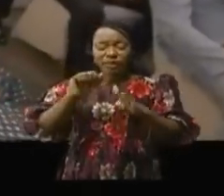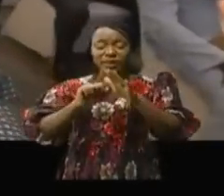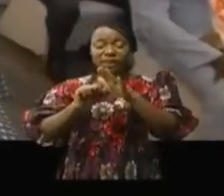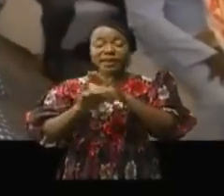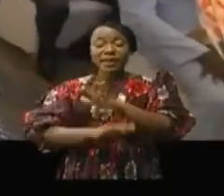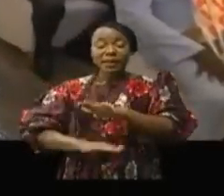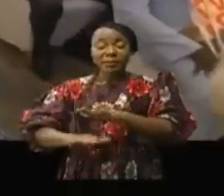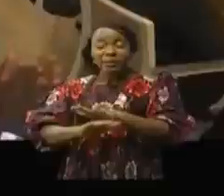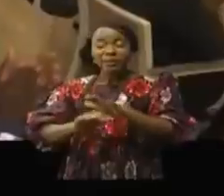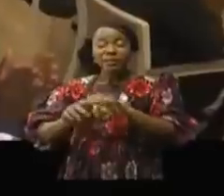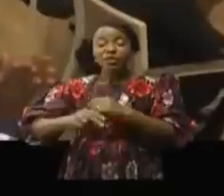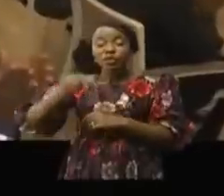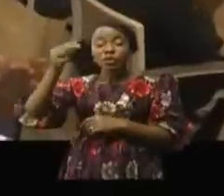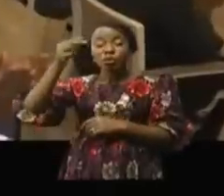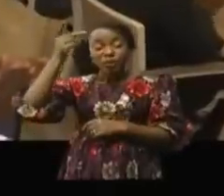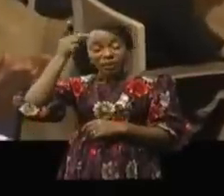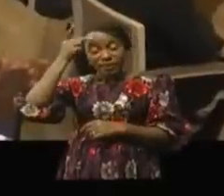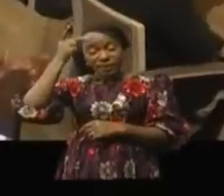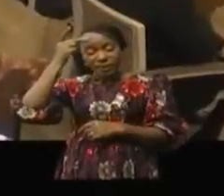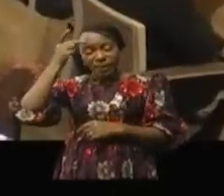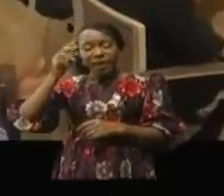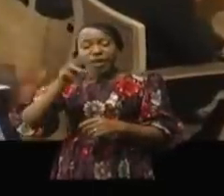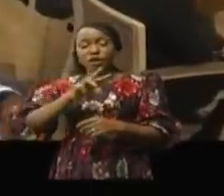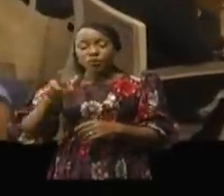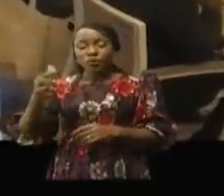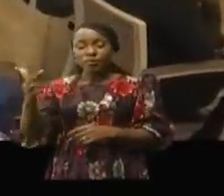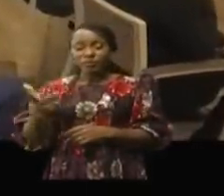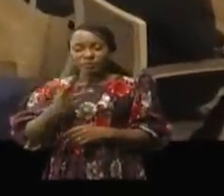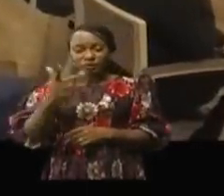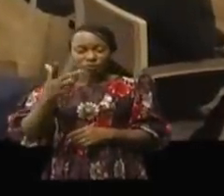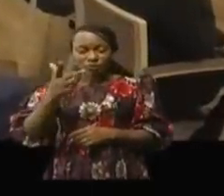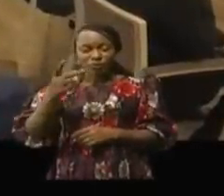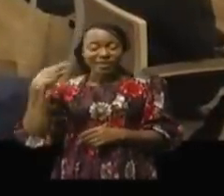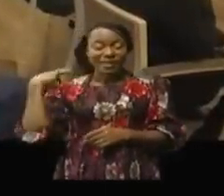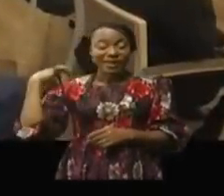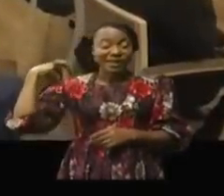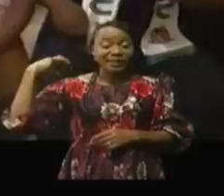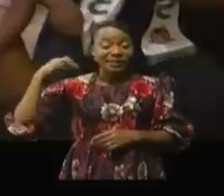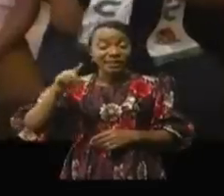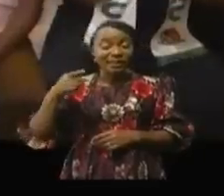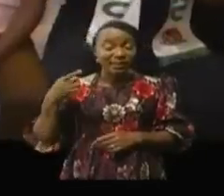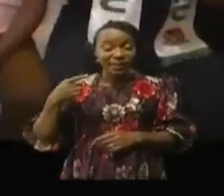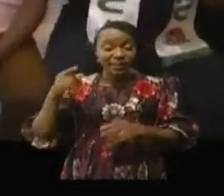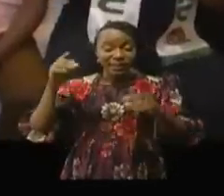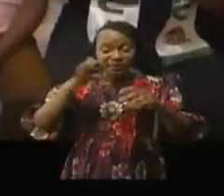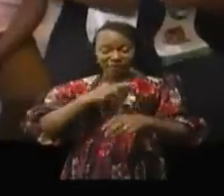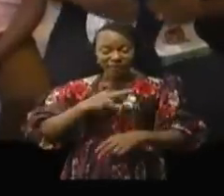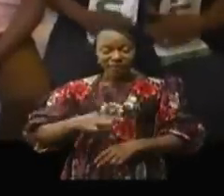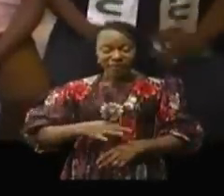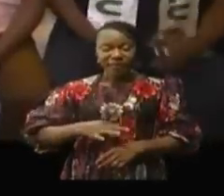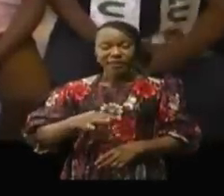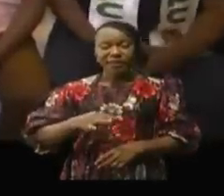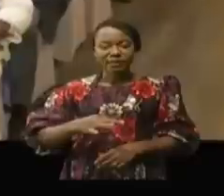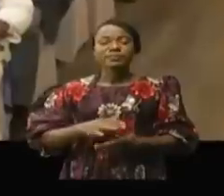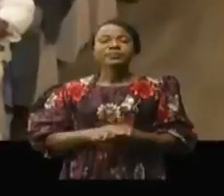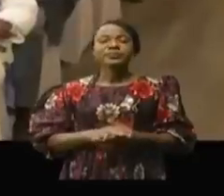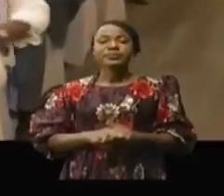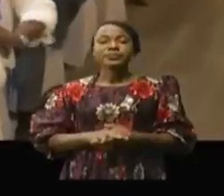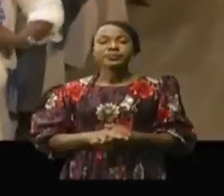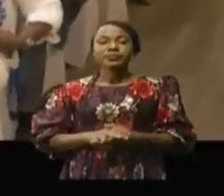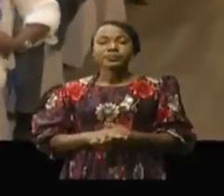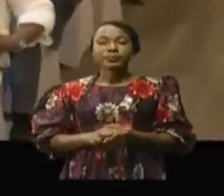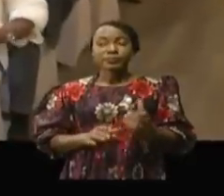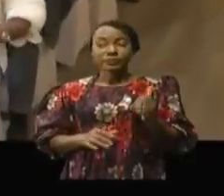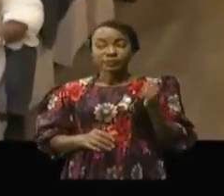à travailler pour la réélection en 2023 du candidat de l'Union sacrée, Son Excellence Félix Antoine Tshisekedi Tshilombo. Nous